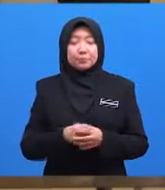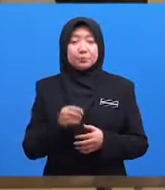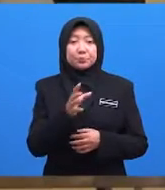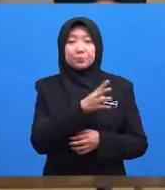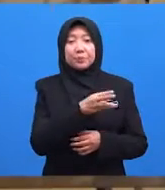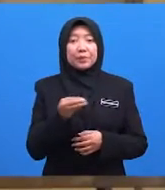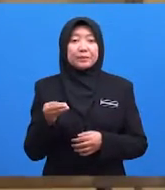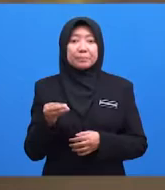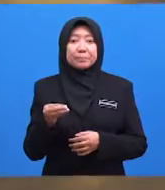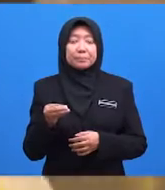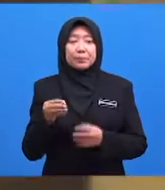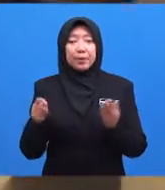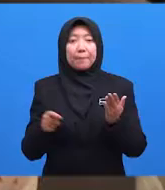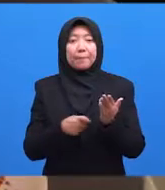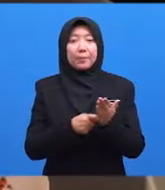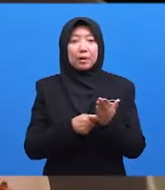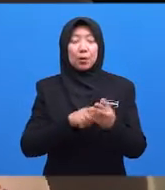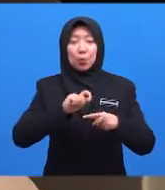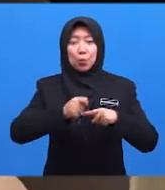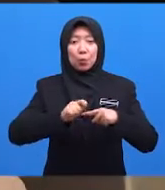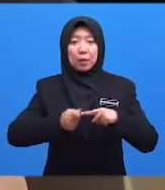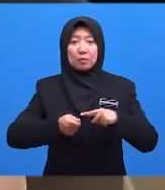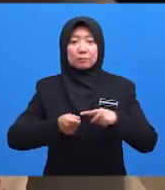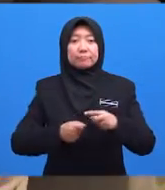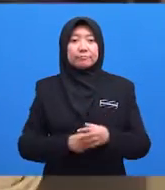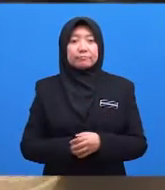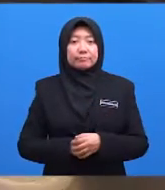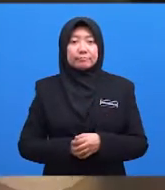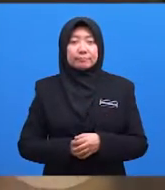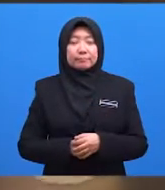Dan tambahkan udang.